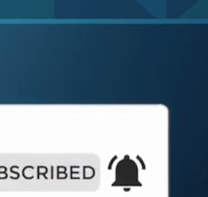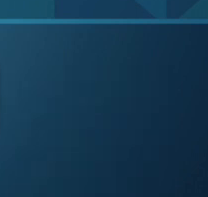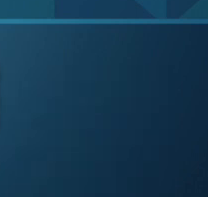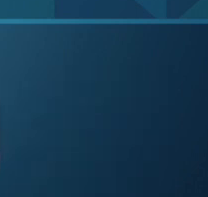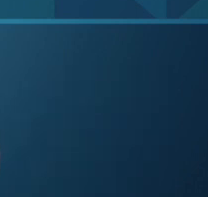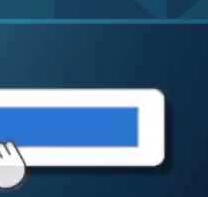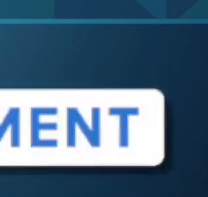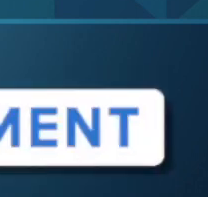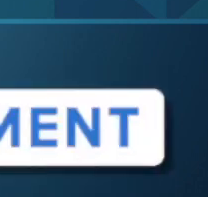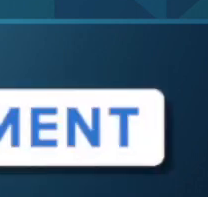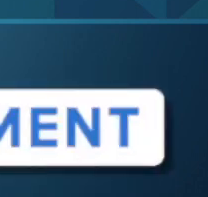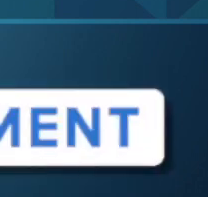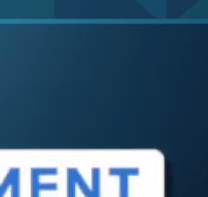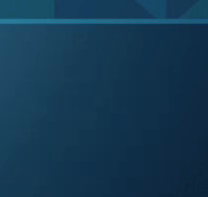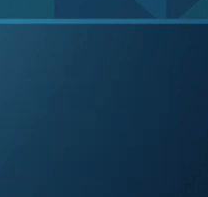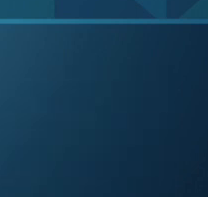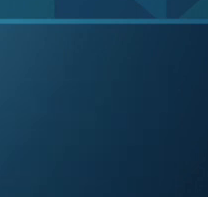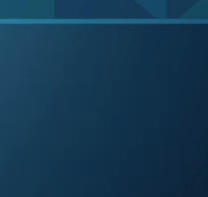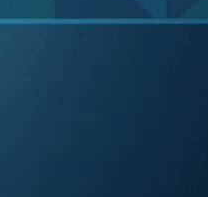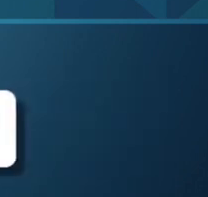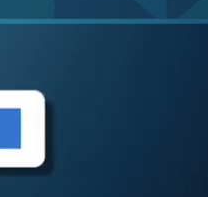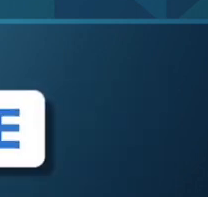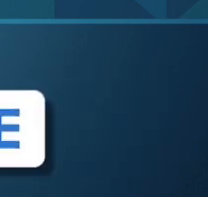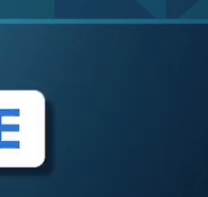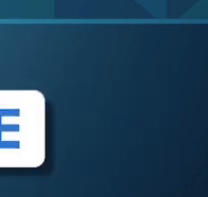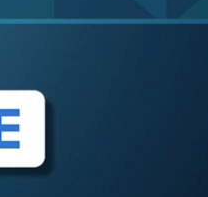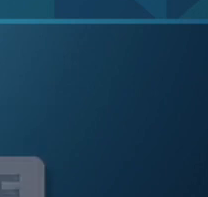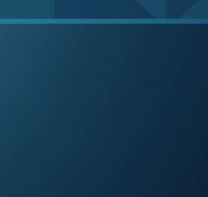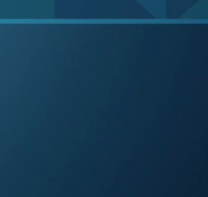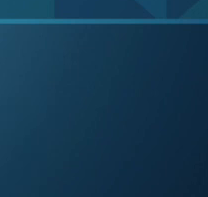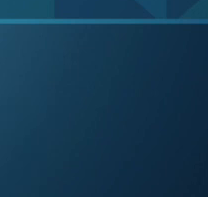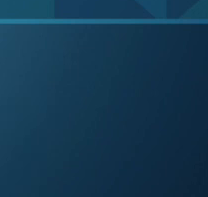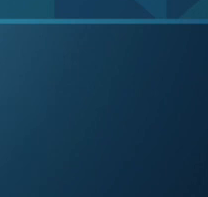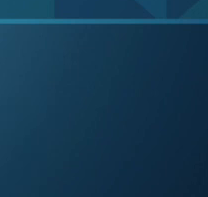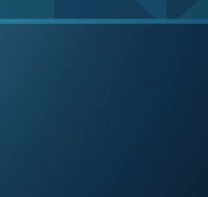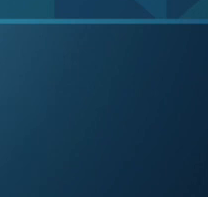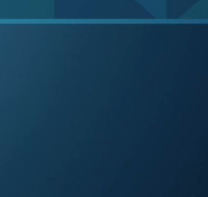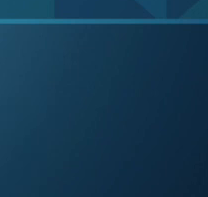notificação. Fo comentário no fahetutan ba media sosial siraseluk.